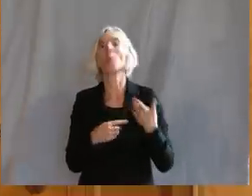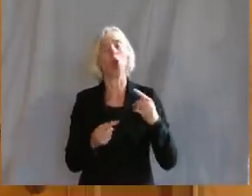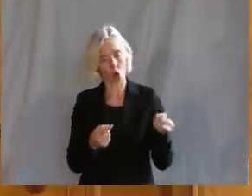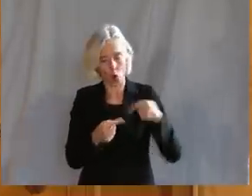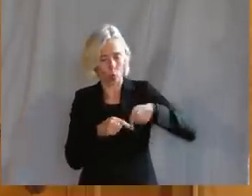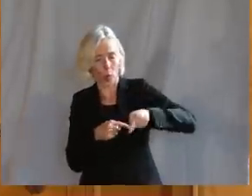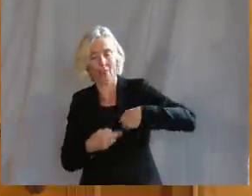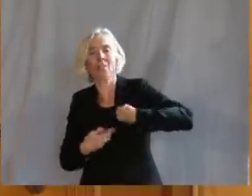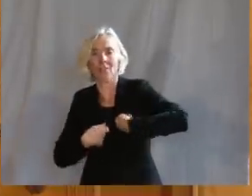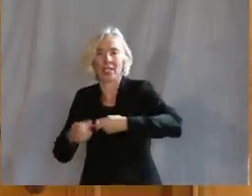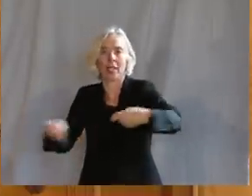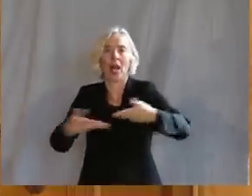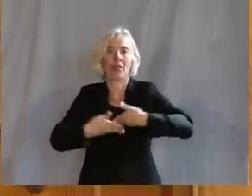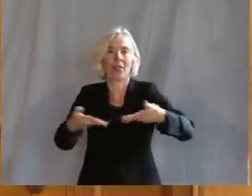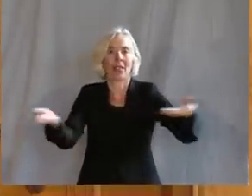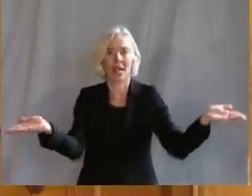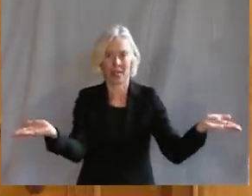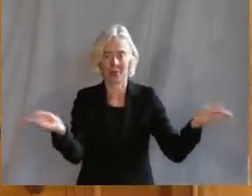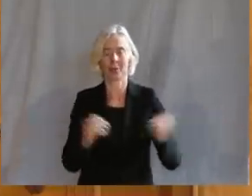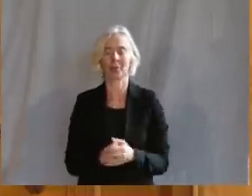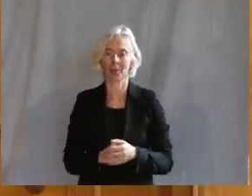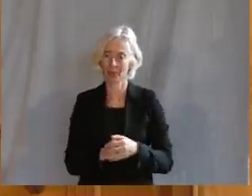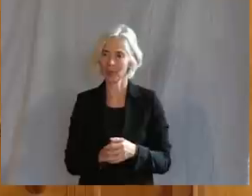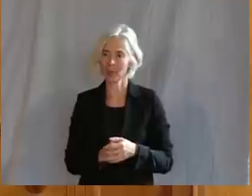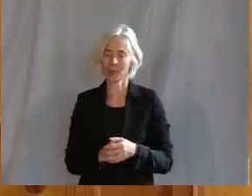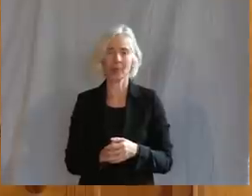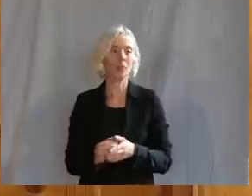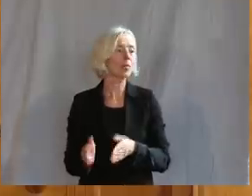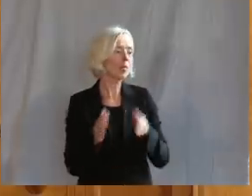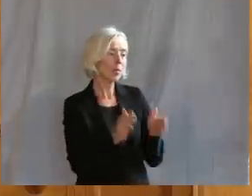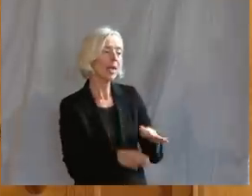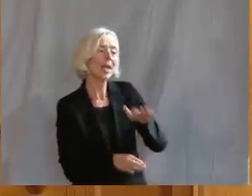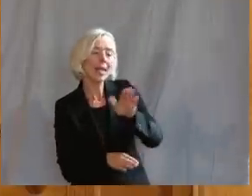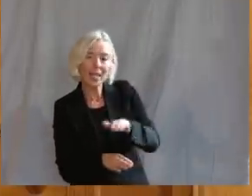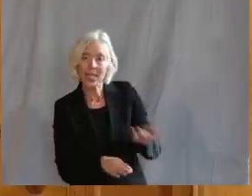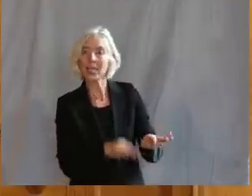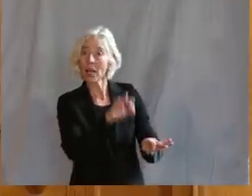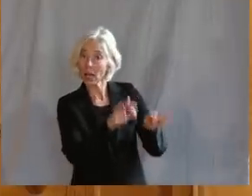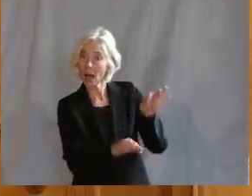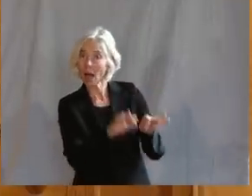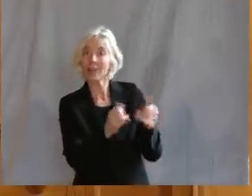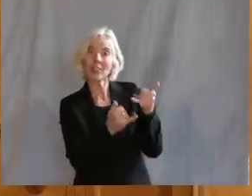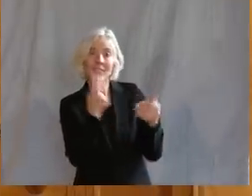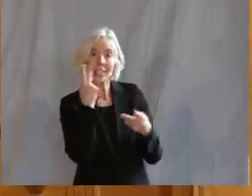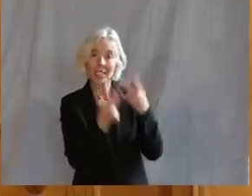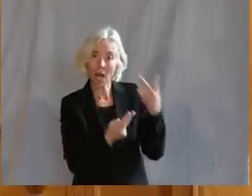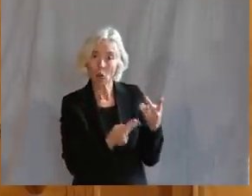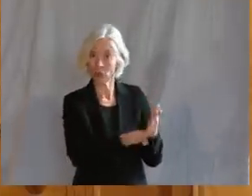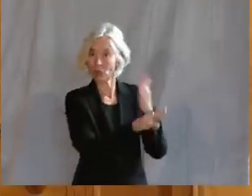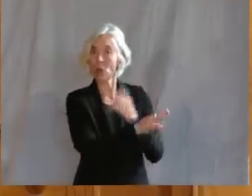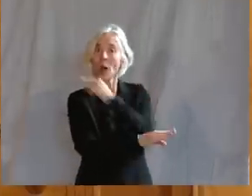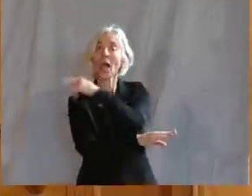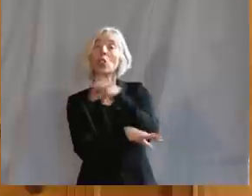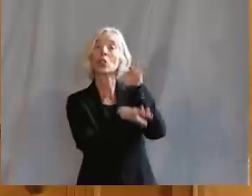den Kitas, und das hat Herr Dr. Wiebmer ja vorhin angesichts der Infektionszahlen und der Altersgruppenspezifizierung